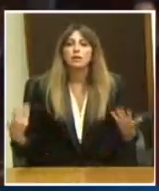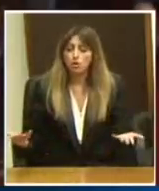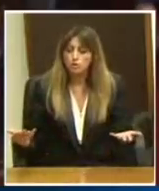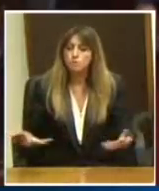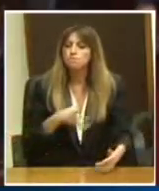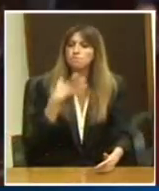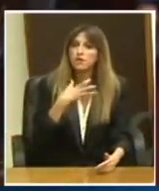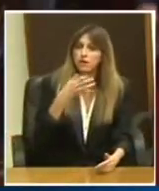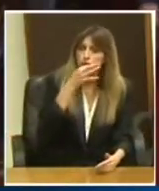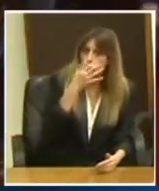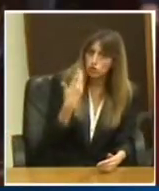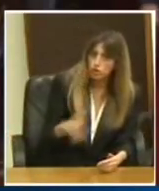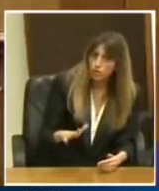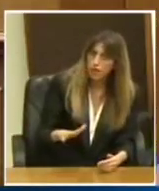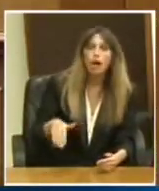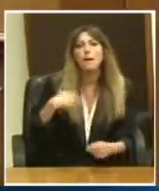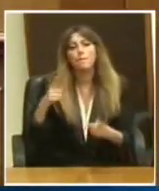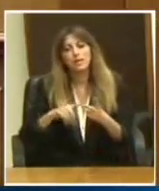το υπερασπίστηκε και ο κ. Σαμαράς.